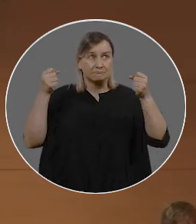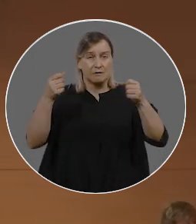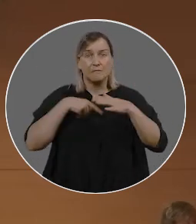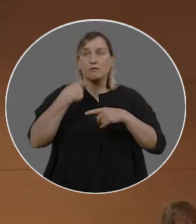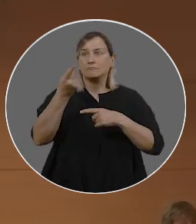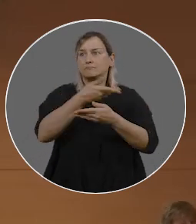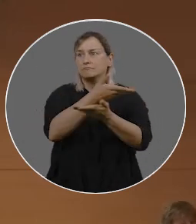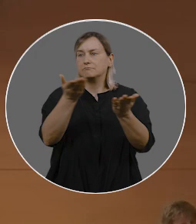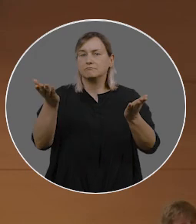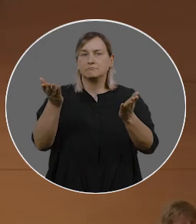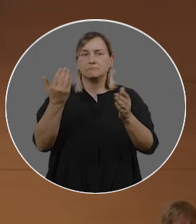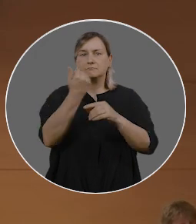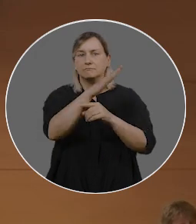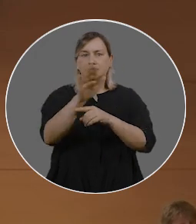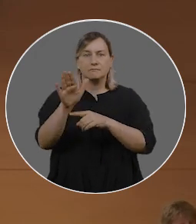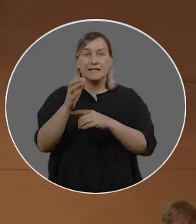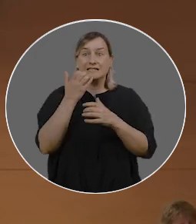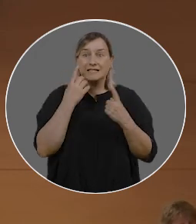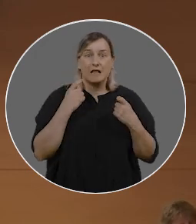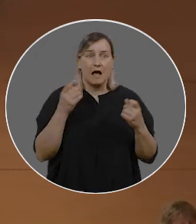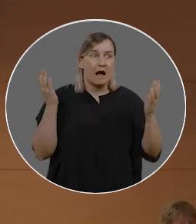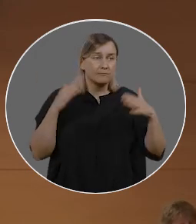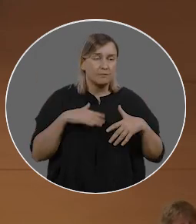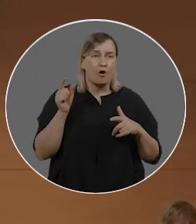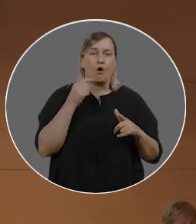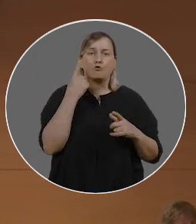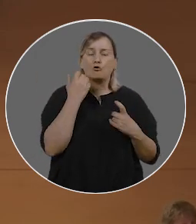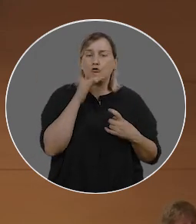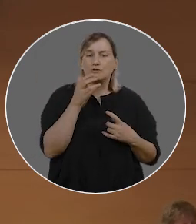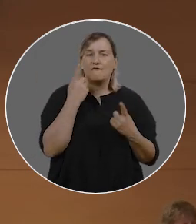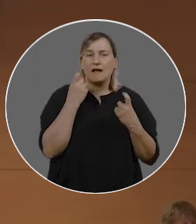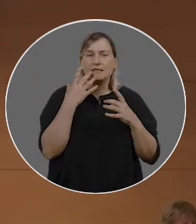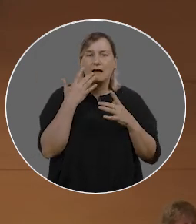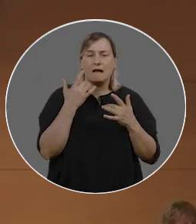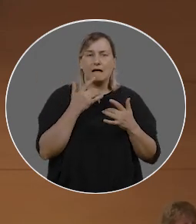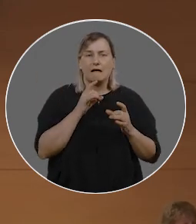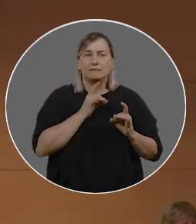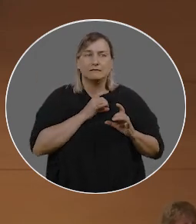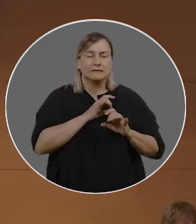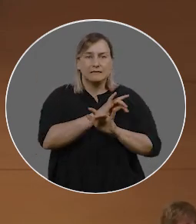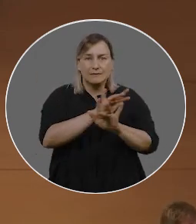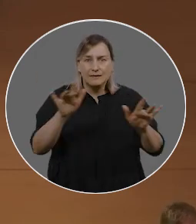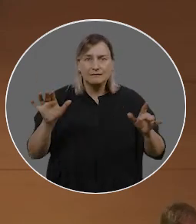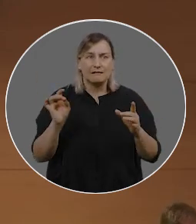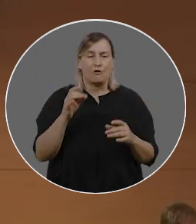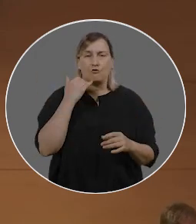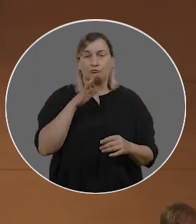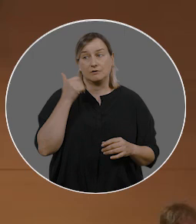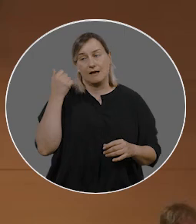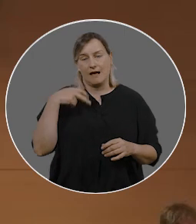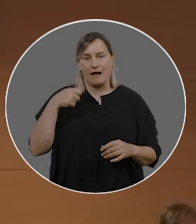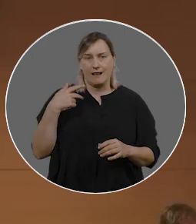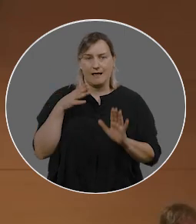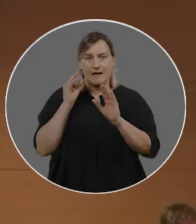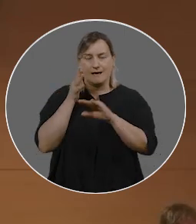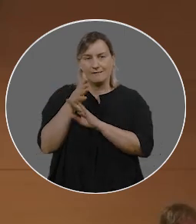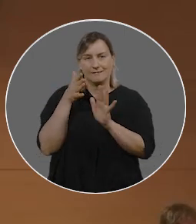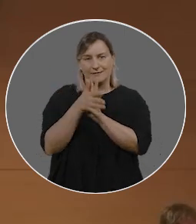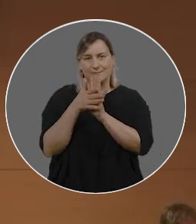no arriba, no és com si no hi ha aquesta necessitat o falta sensibilitzar o així. I ara l'Anna us